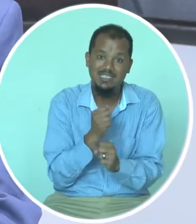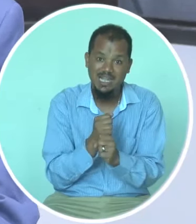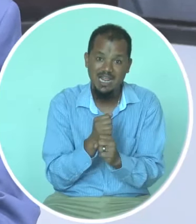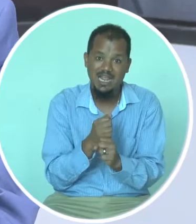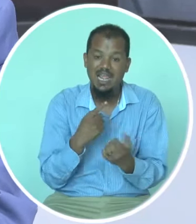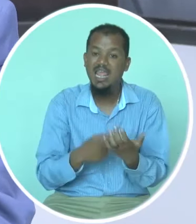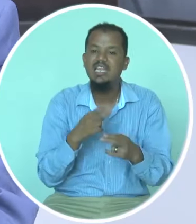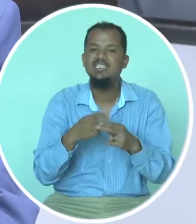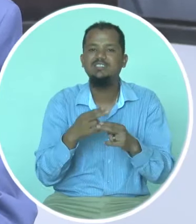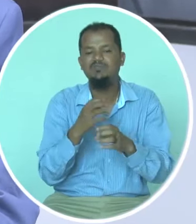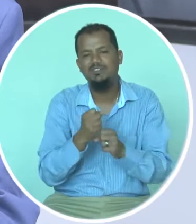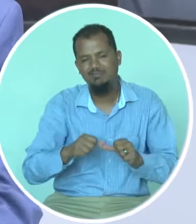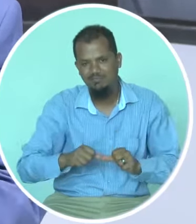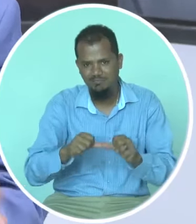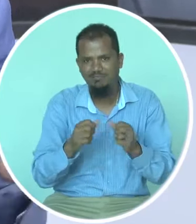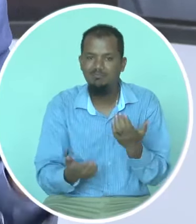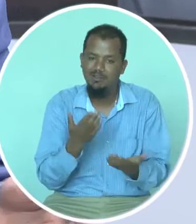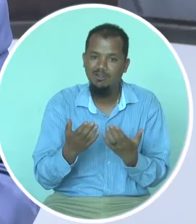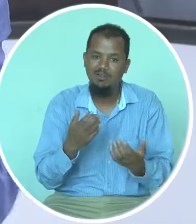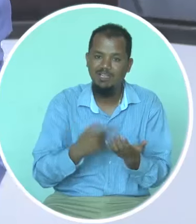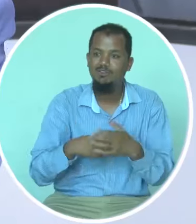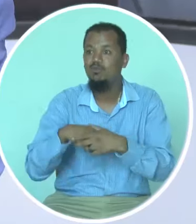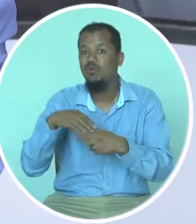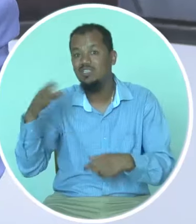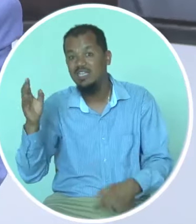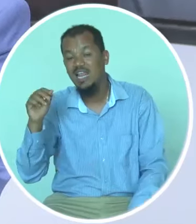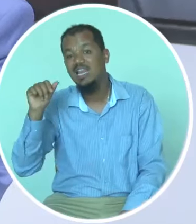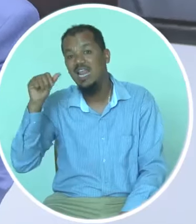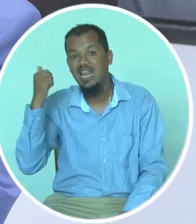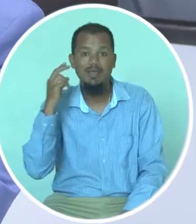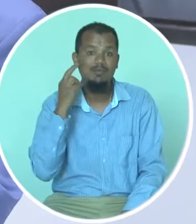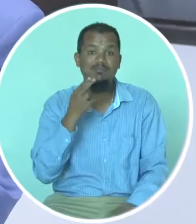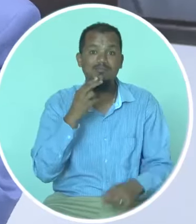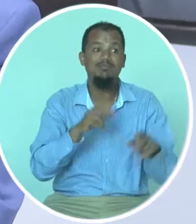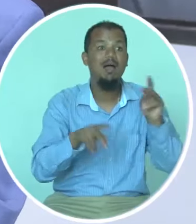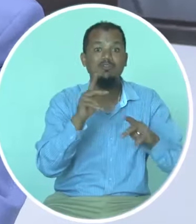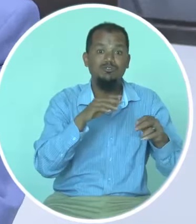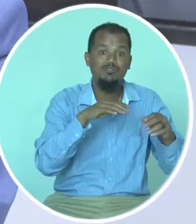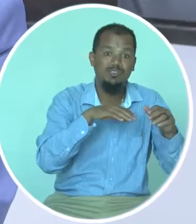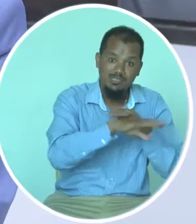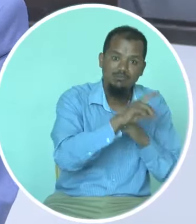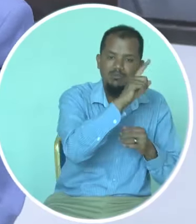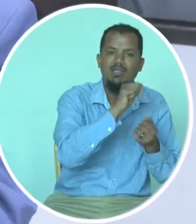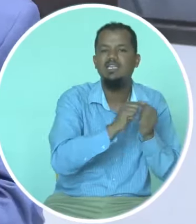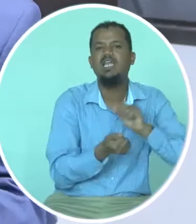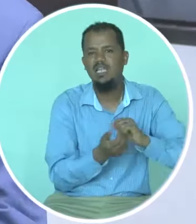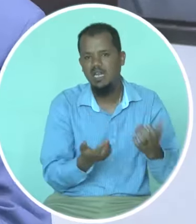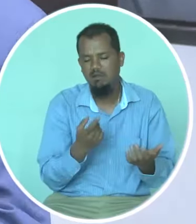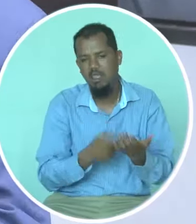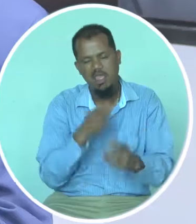ስንሰራ ይሄንን ስም ይዤ ነው የዘለኩት ምናልባት ከዚህ ወጥቼ ሌላ መስማይ ሰናቸው ማህበረሰብ ሶጣ ደግሞ ይቀየራል